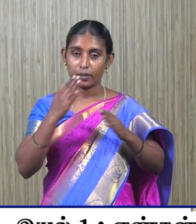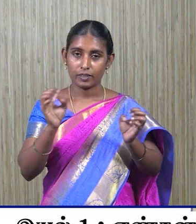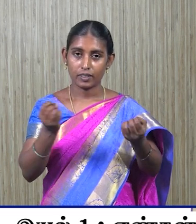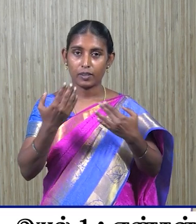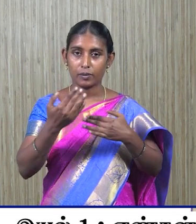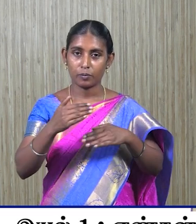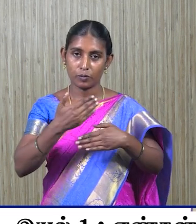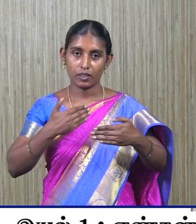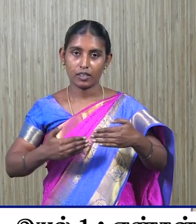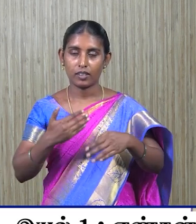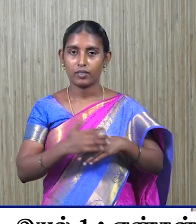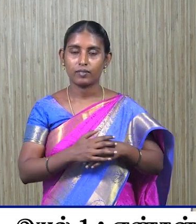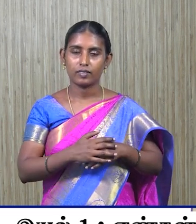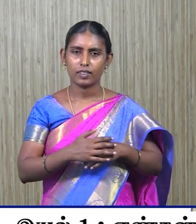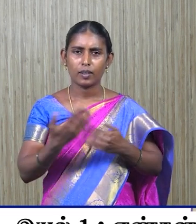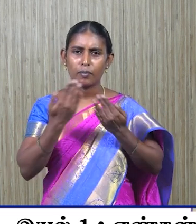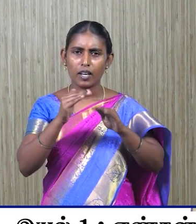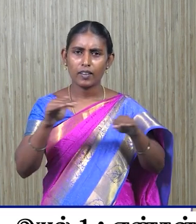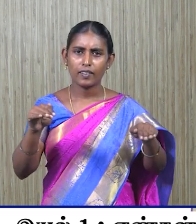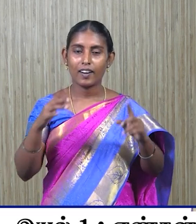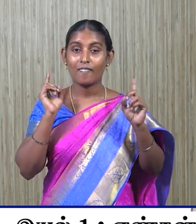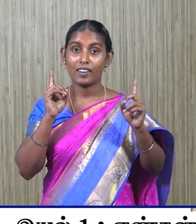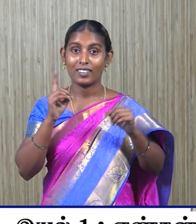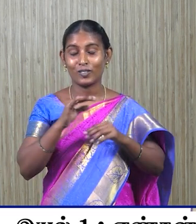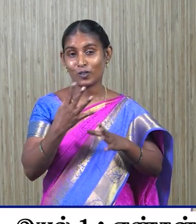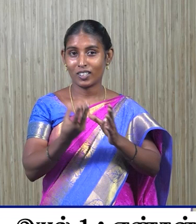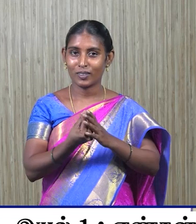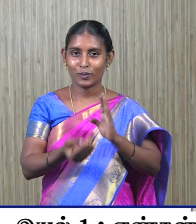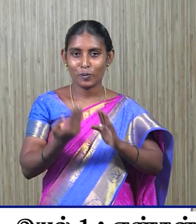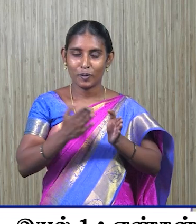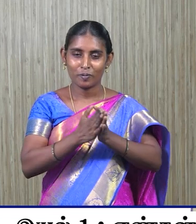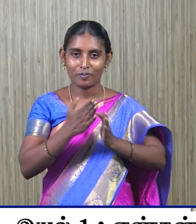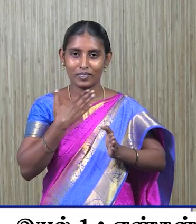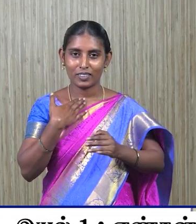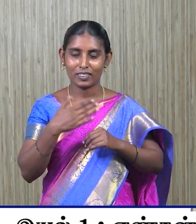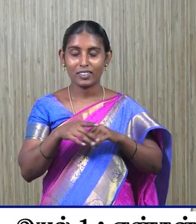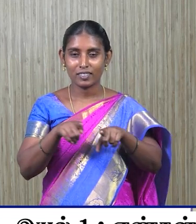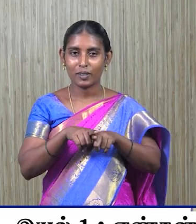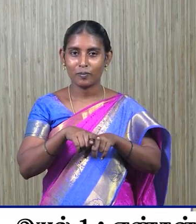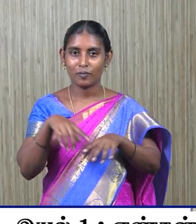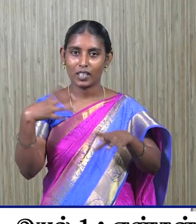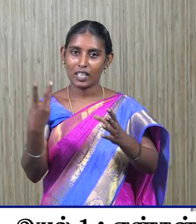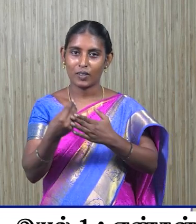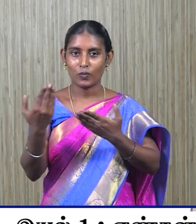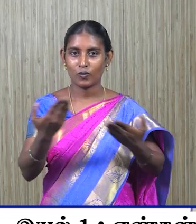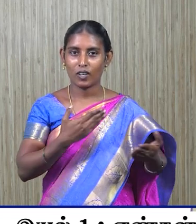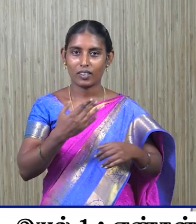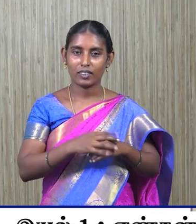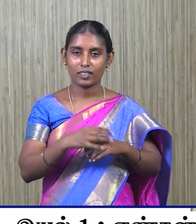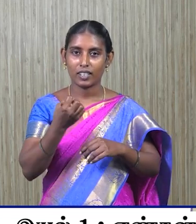செல்வதற்கு முன்னால் மாணவர்களே, விளையாட்டு என்றாலே உங்களுக்கு மிகவும் பிடிக்கும் தானே? ஆம், வாருங்கள்